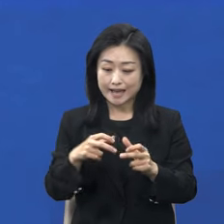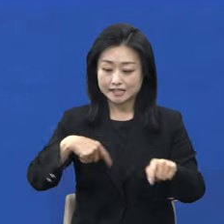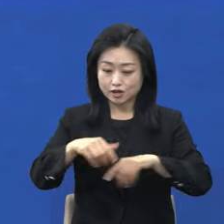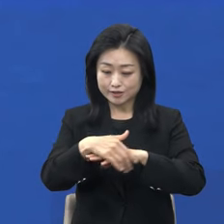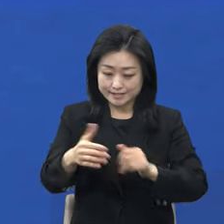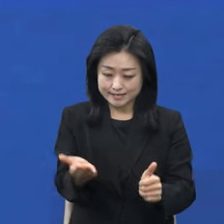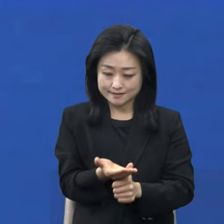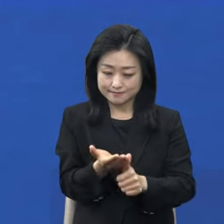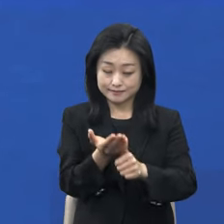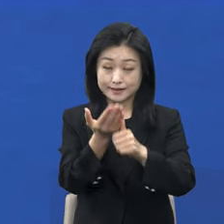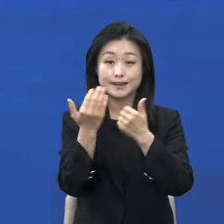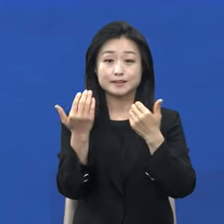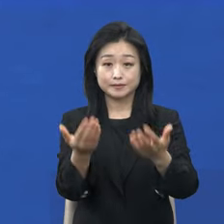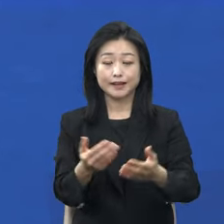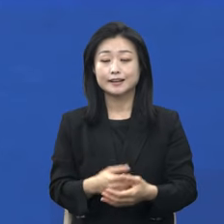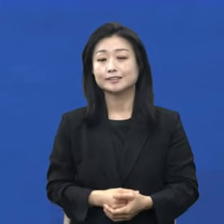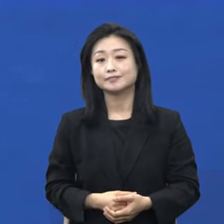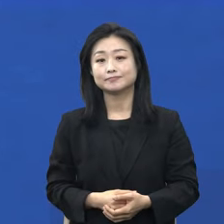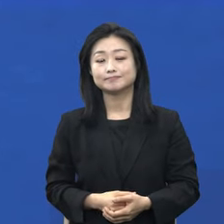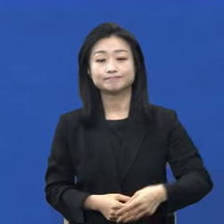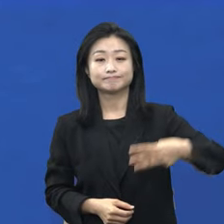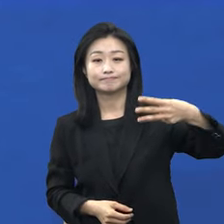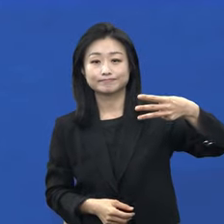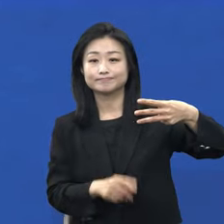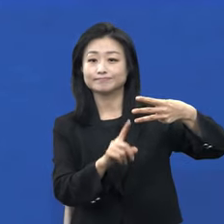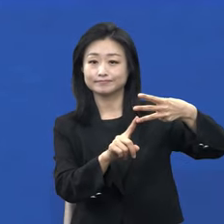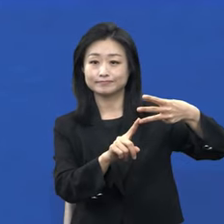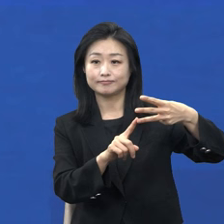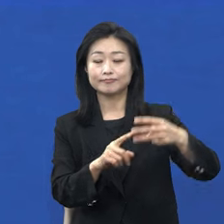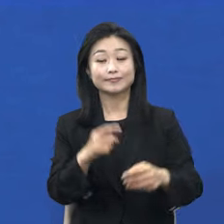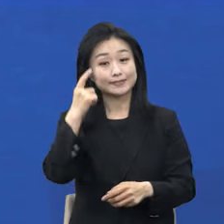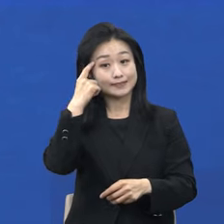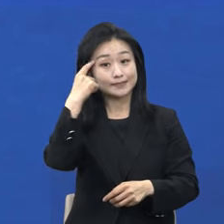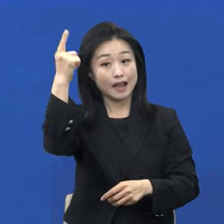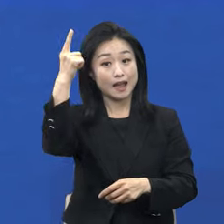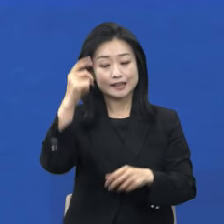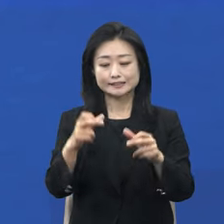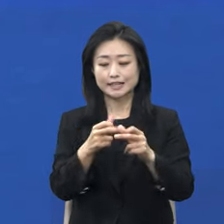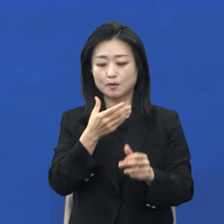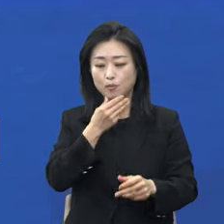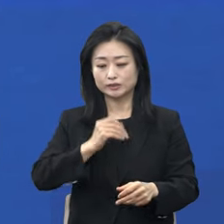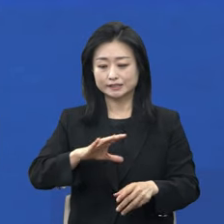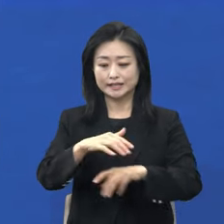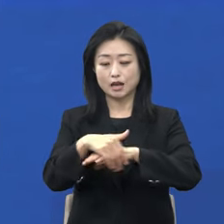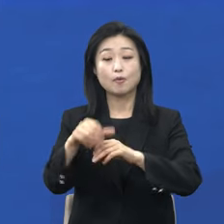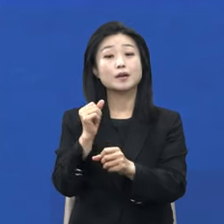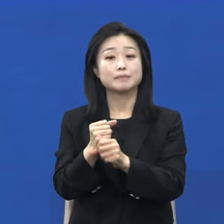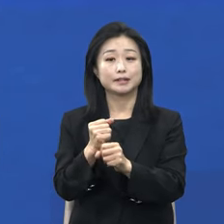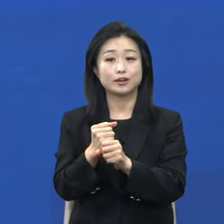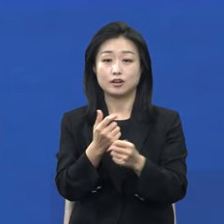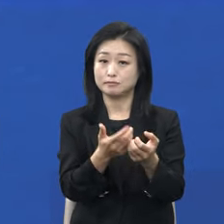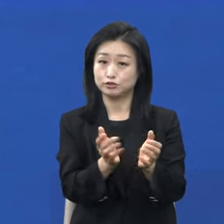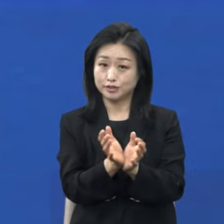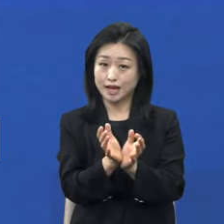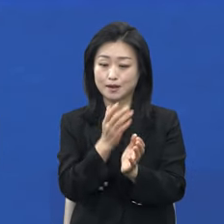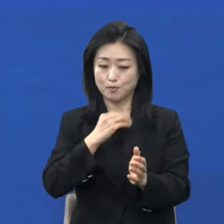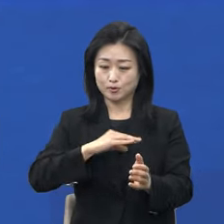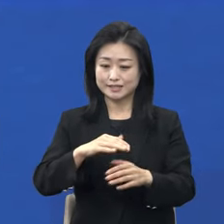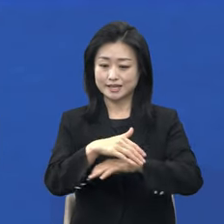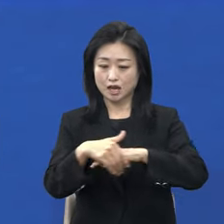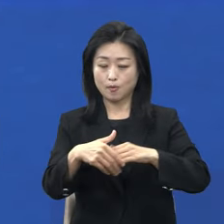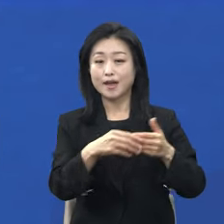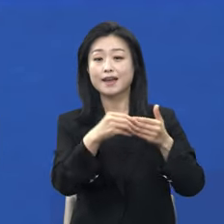정치인을 배출하겠습니다. 셋째, 창의적인 장애인 복지 정책을 발굴하여 더불어민주당의 장애인 복지